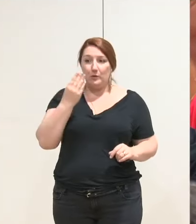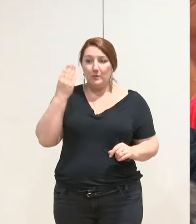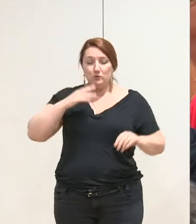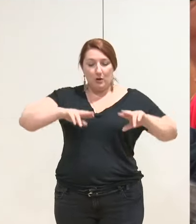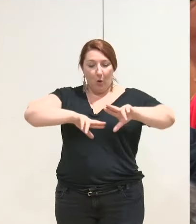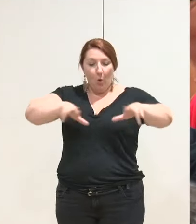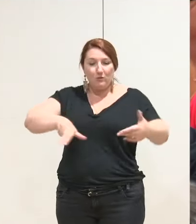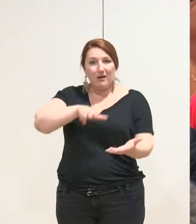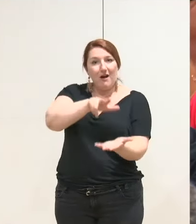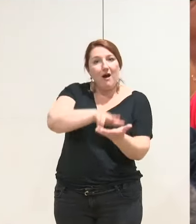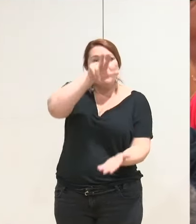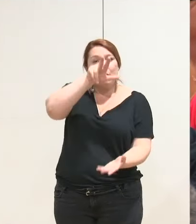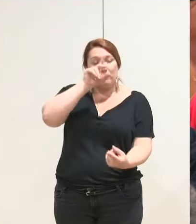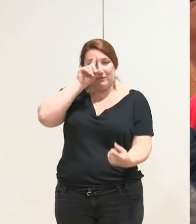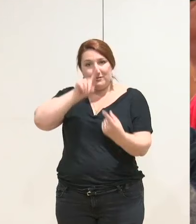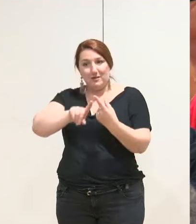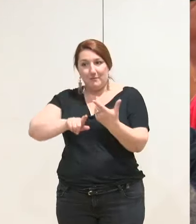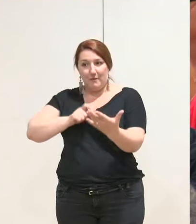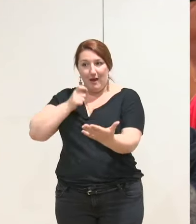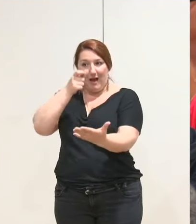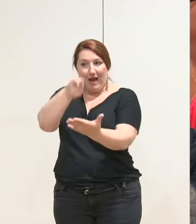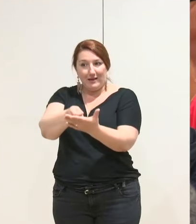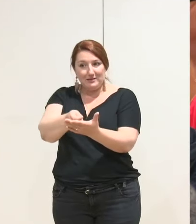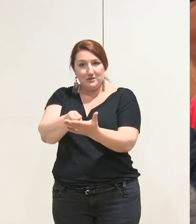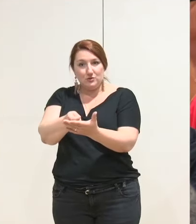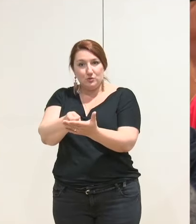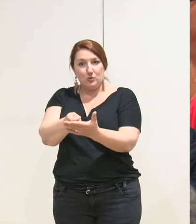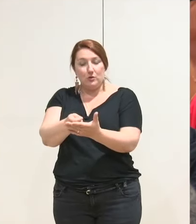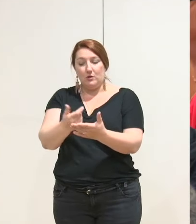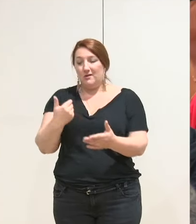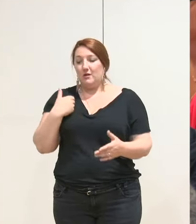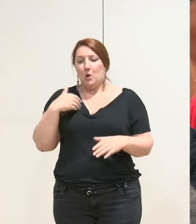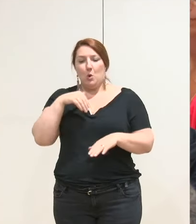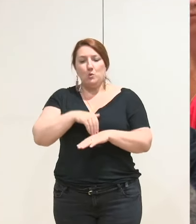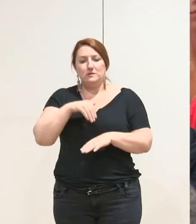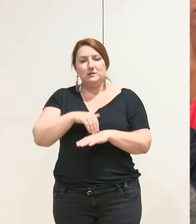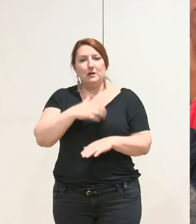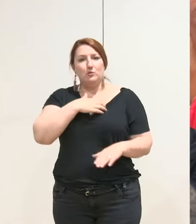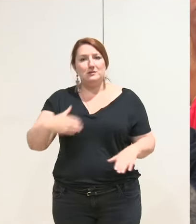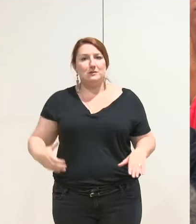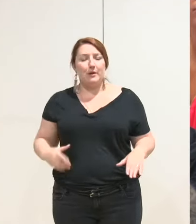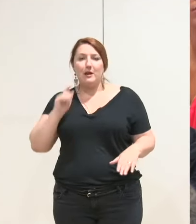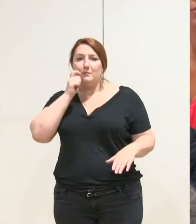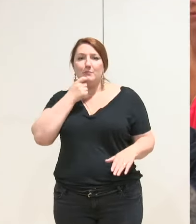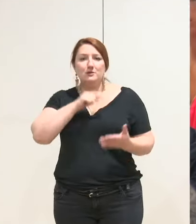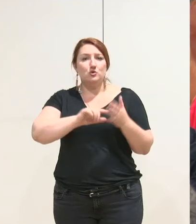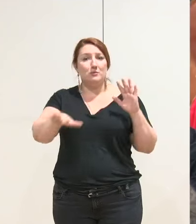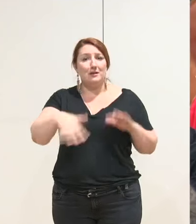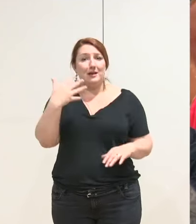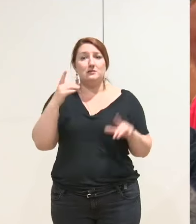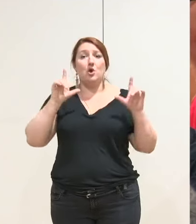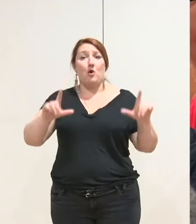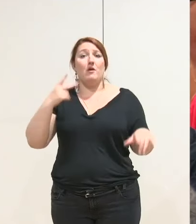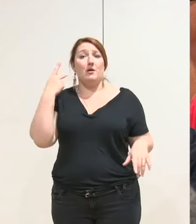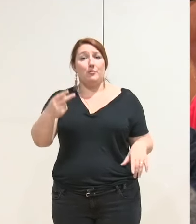contrat par rapport à une acquisition au conseil municipal de mars 201 l'œuvre de Morandi maintenant il nous